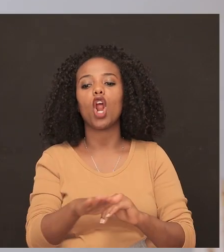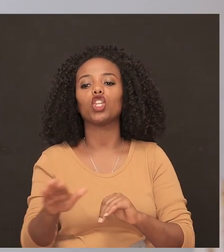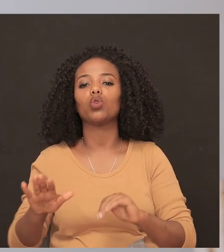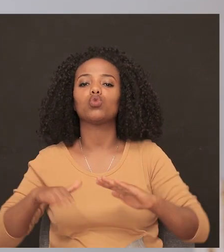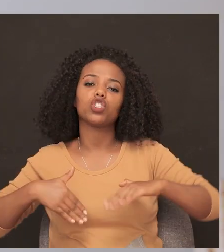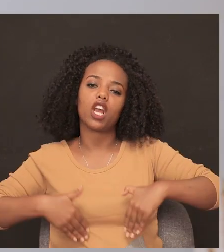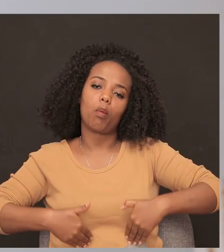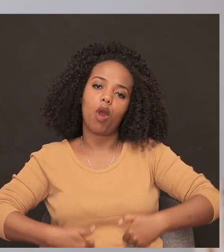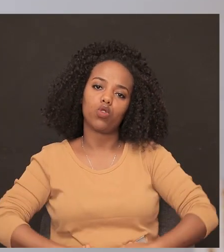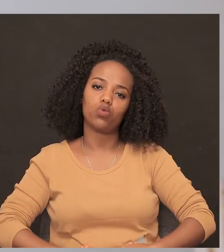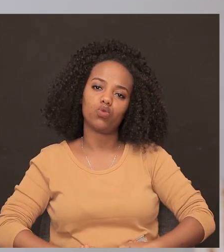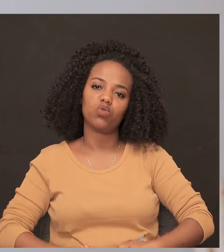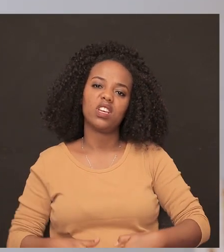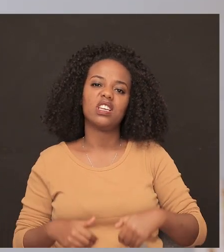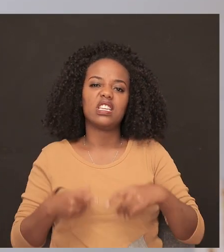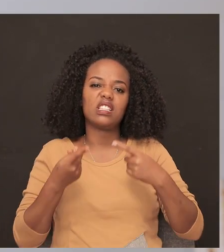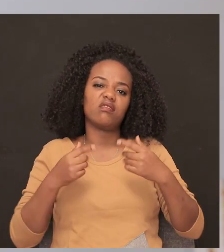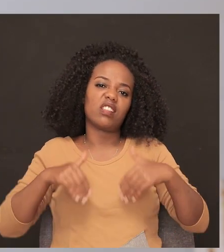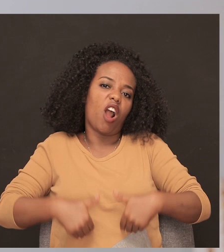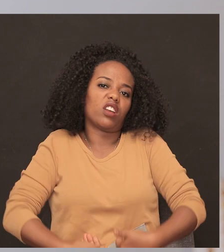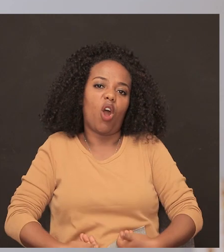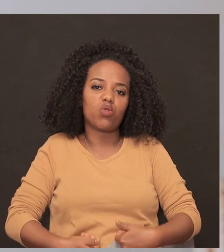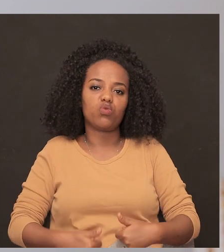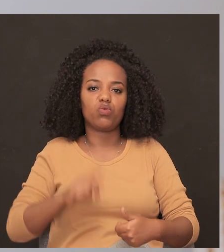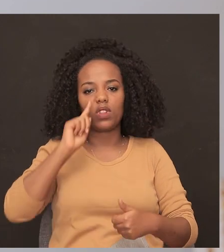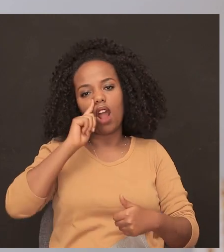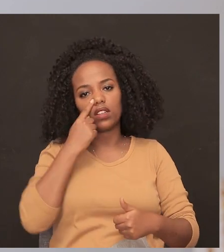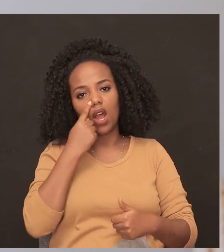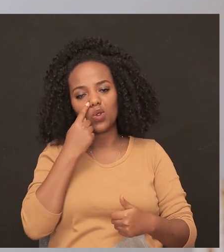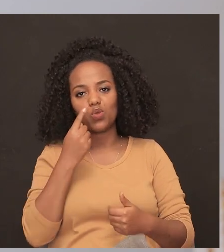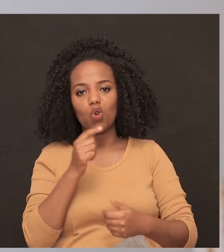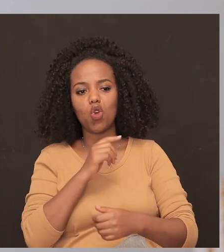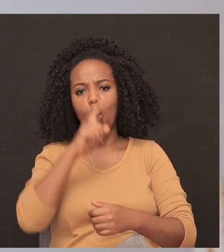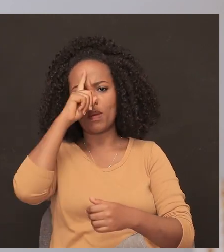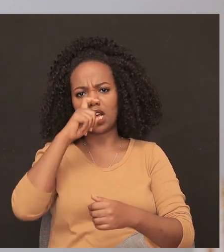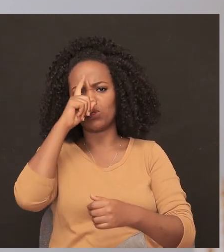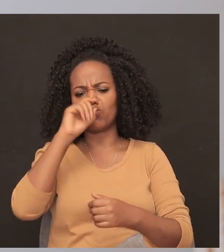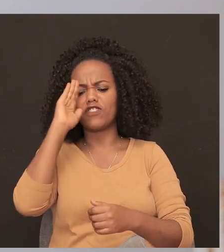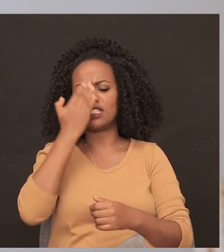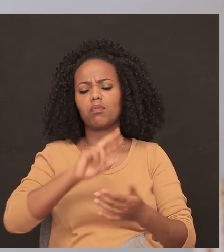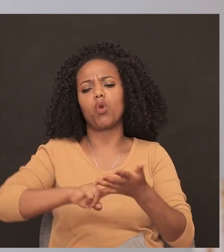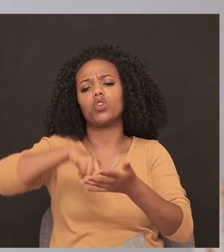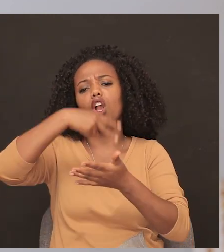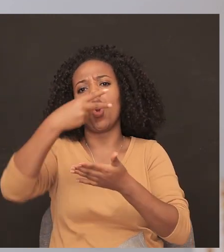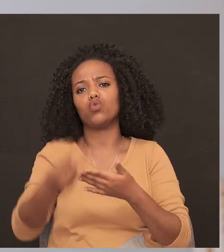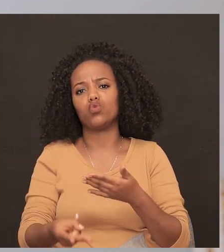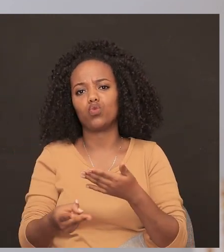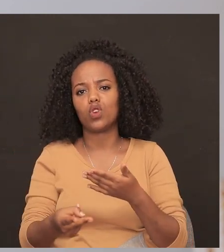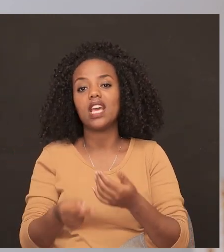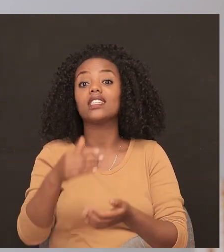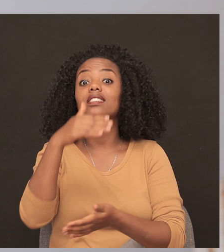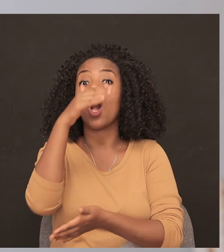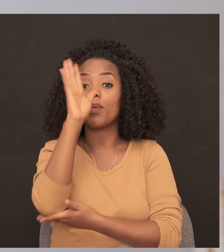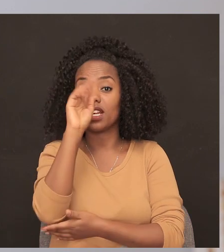ይደክማሉ ይታክታሉ ጎበዛዝቱም ፈጽመው ይወድቃሉ።